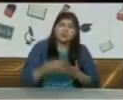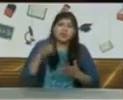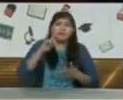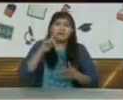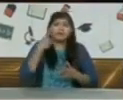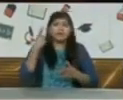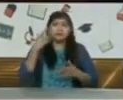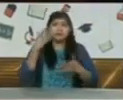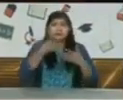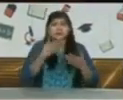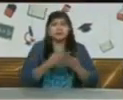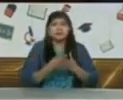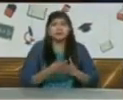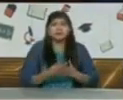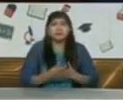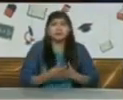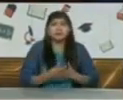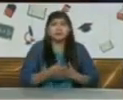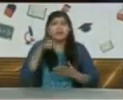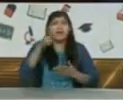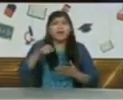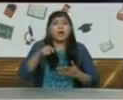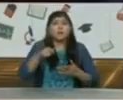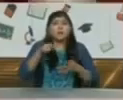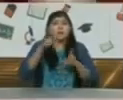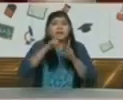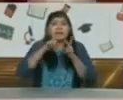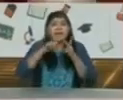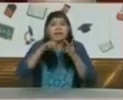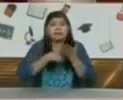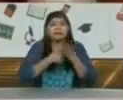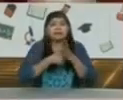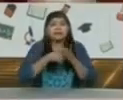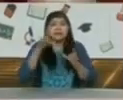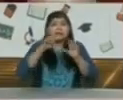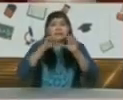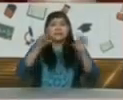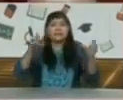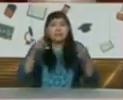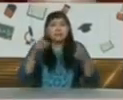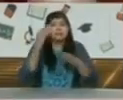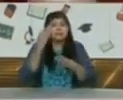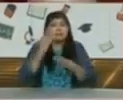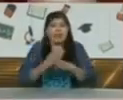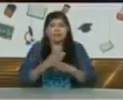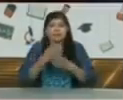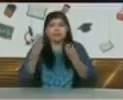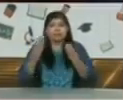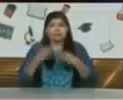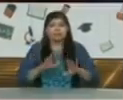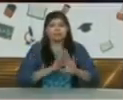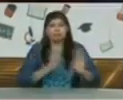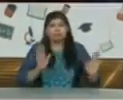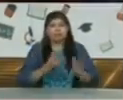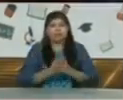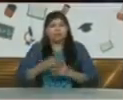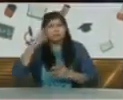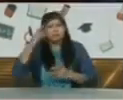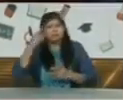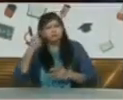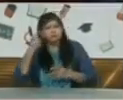पहले अपनी डिक्शनरी से इस शब्द को डिलीट कर दीजिए। आप सोचिए ही